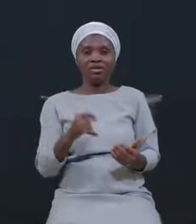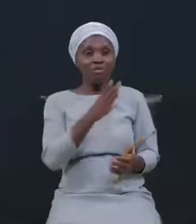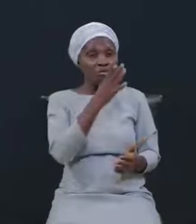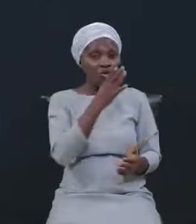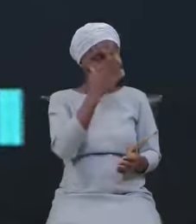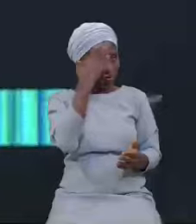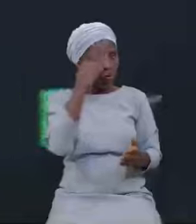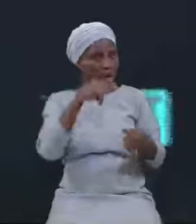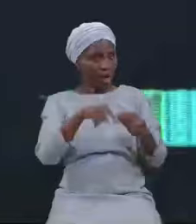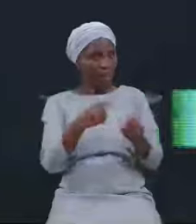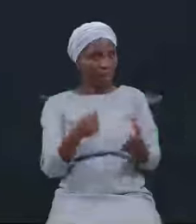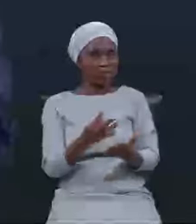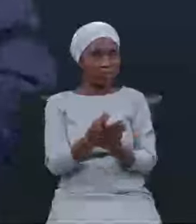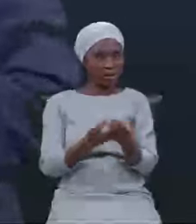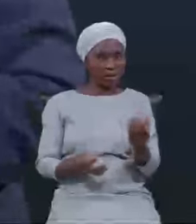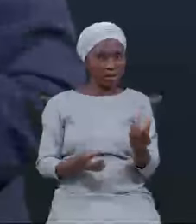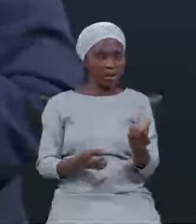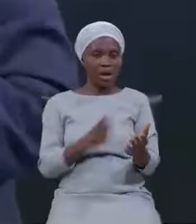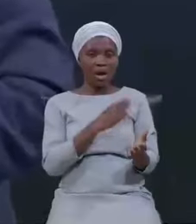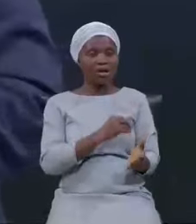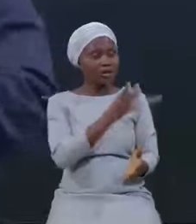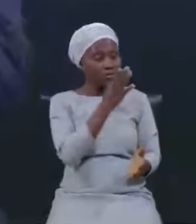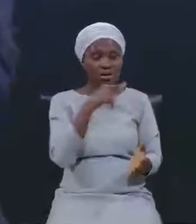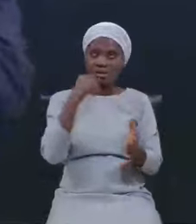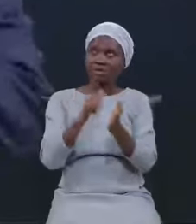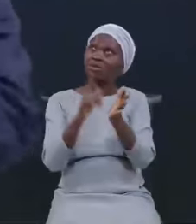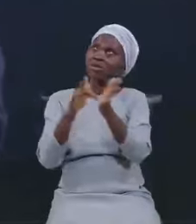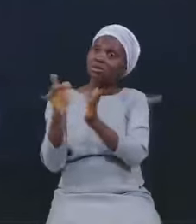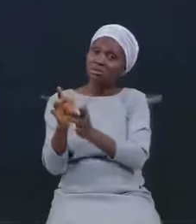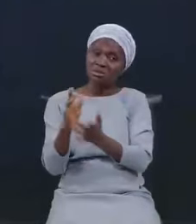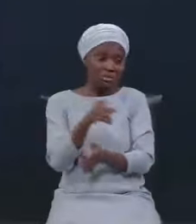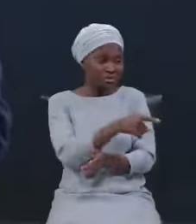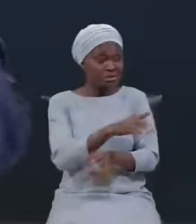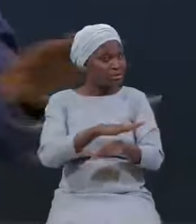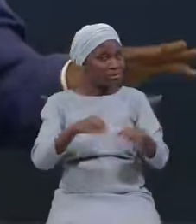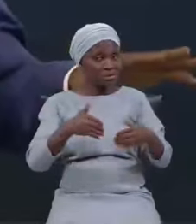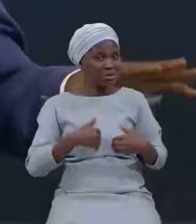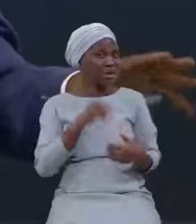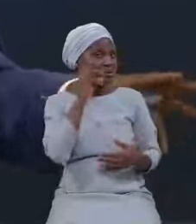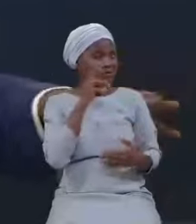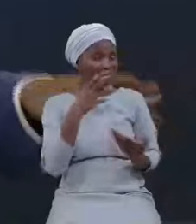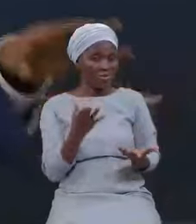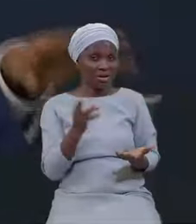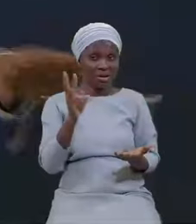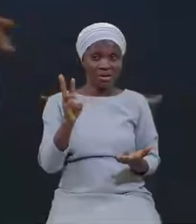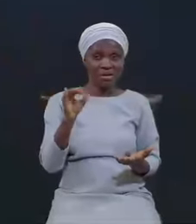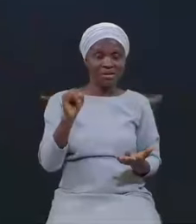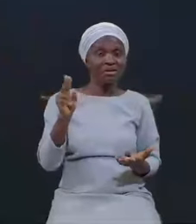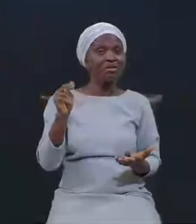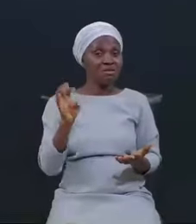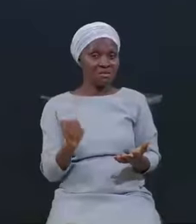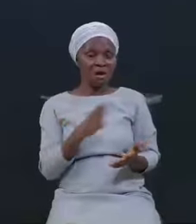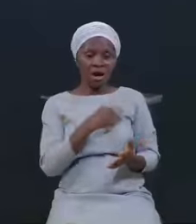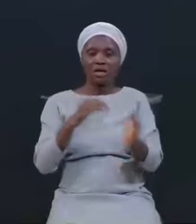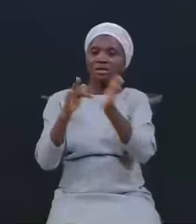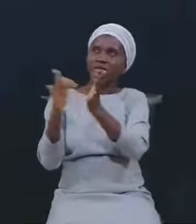Jésus, ils n'ont plus de vin. Et Jésus a dit, qu'est-ce que j'ai à faire avec toi, femme? Pourquoi a-t-il dit